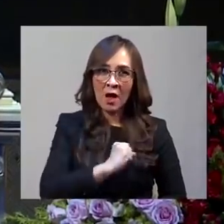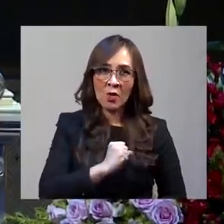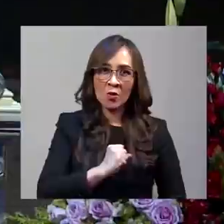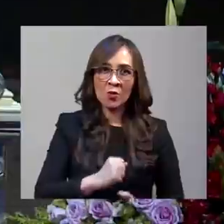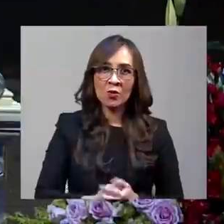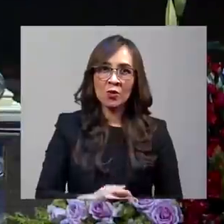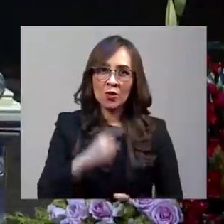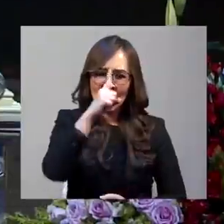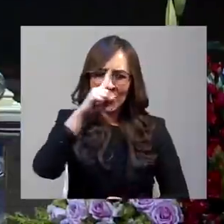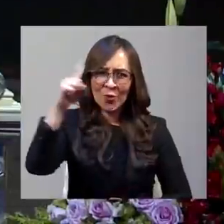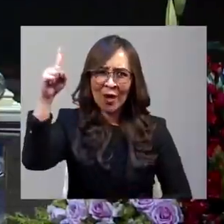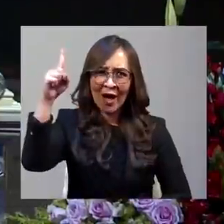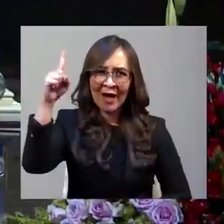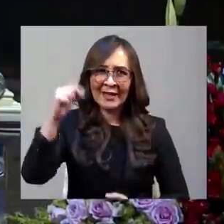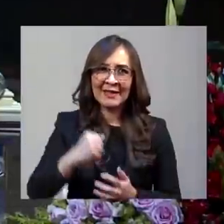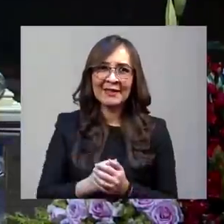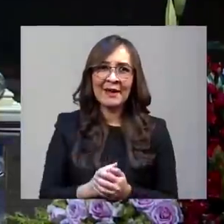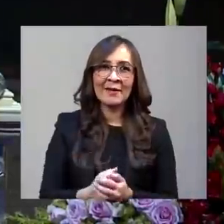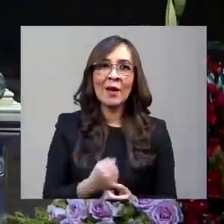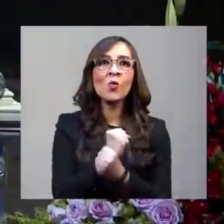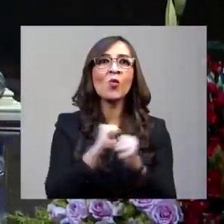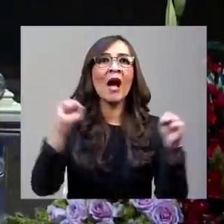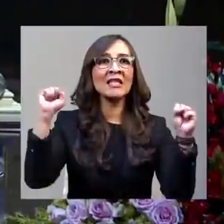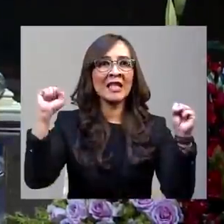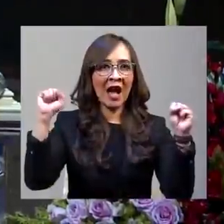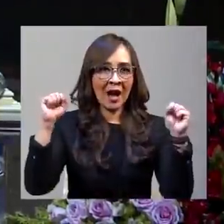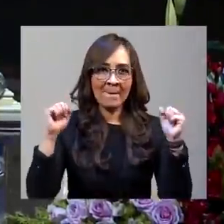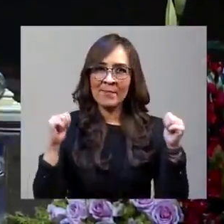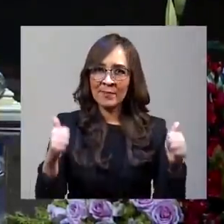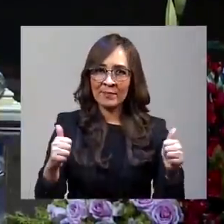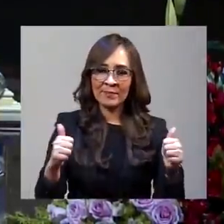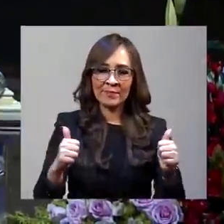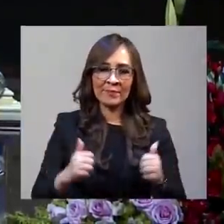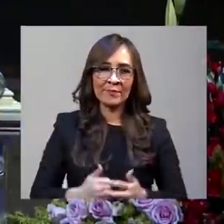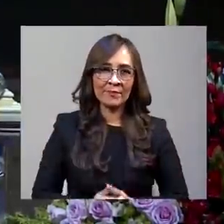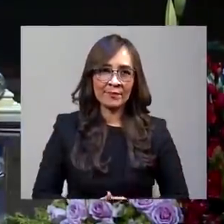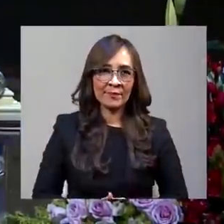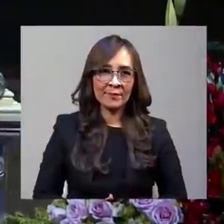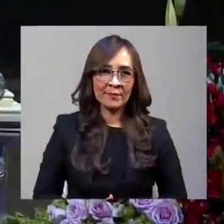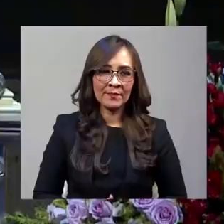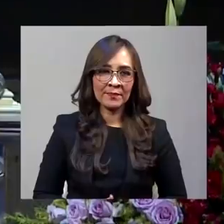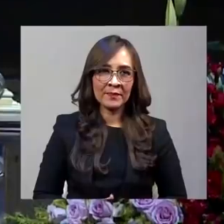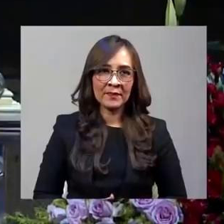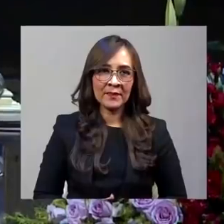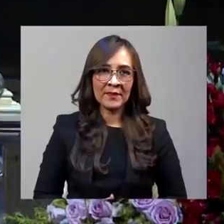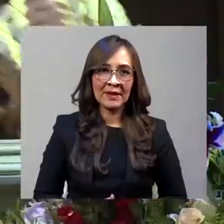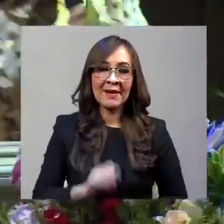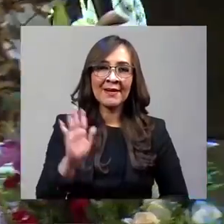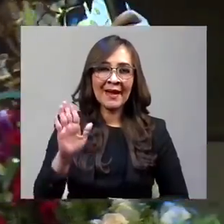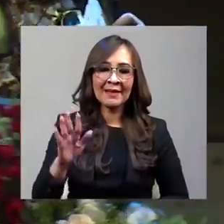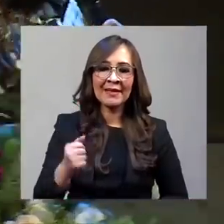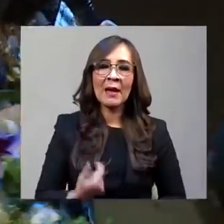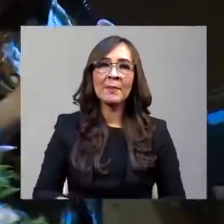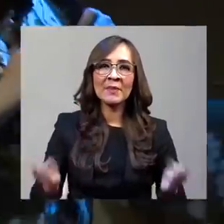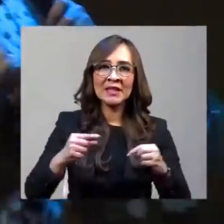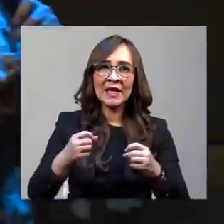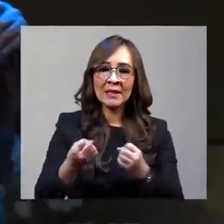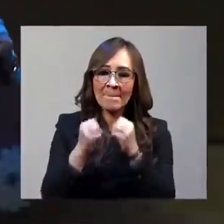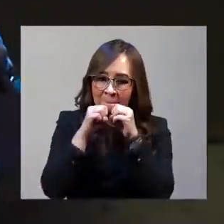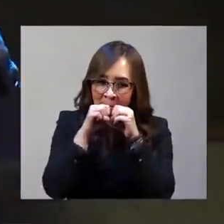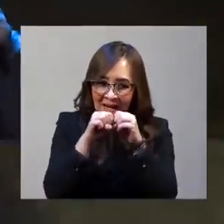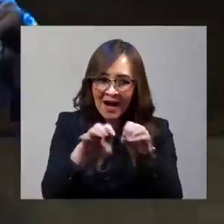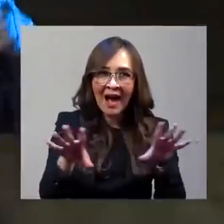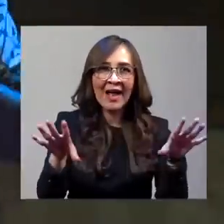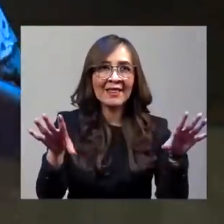akan tetap kuat dan bertindak. Kita akan mengalami kemajuan. Kita akan jadi berkat. Kita